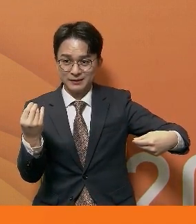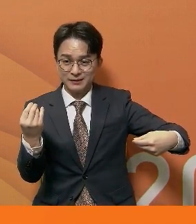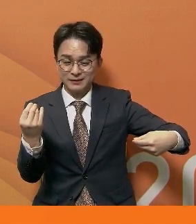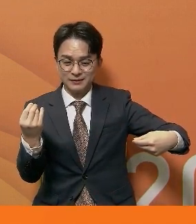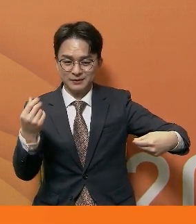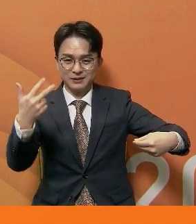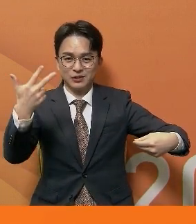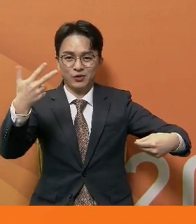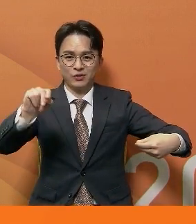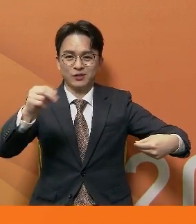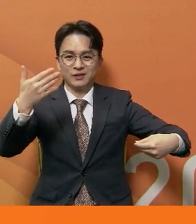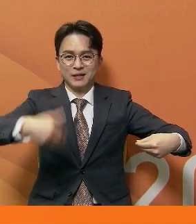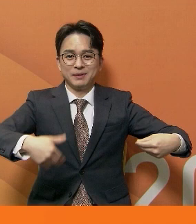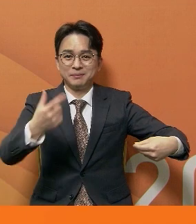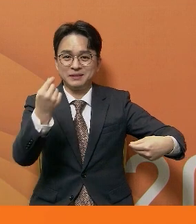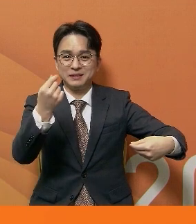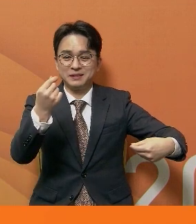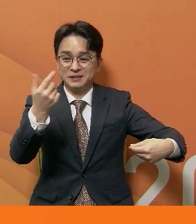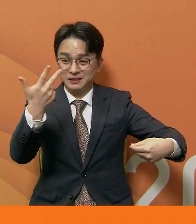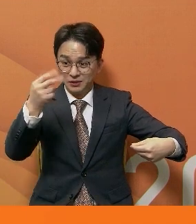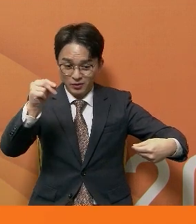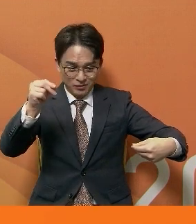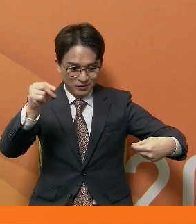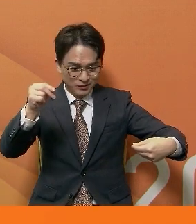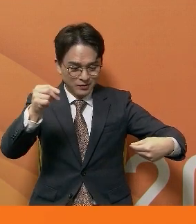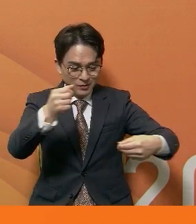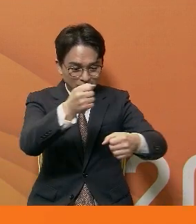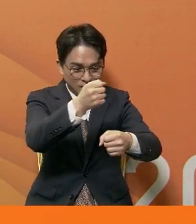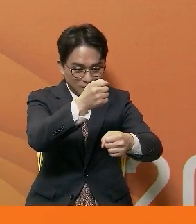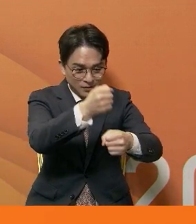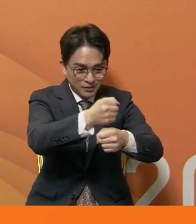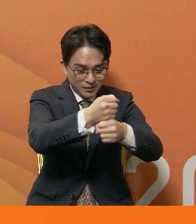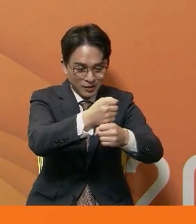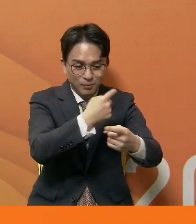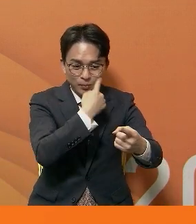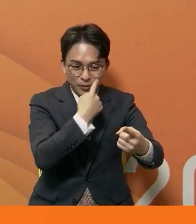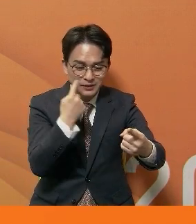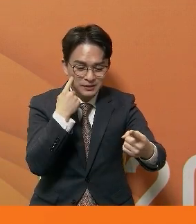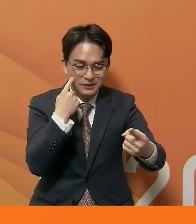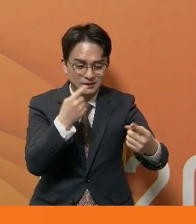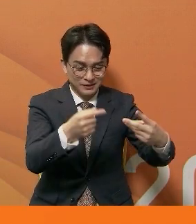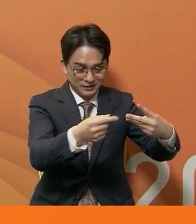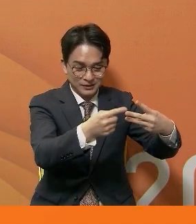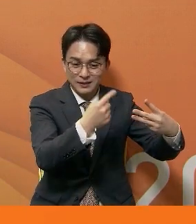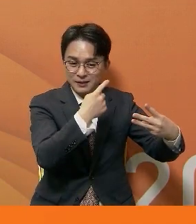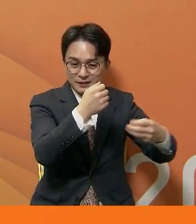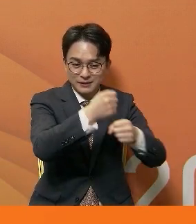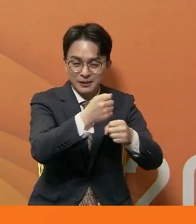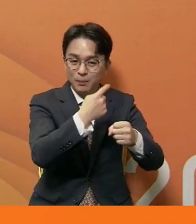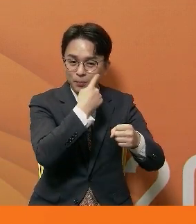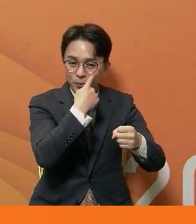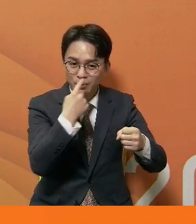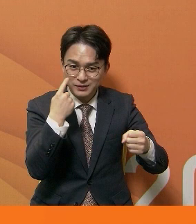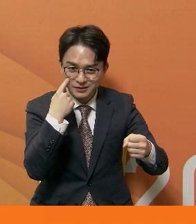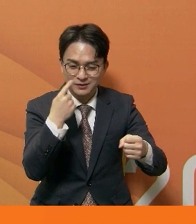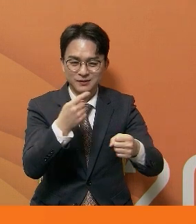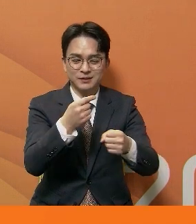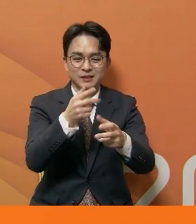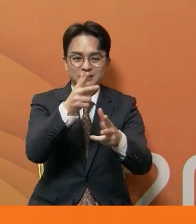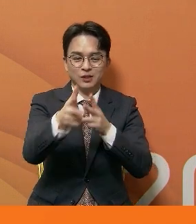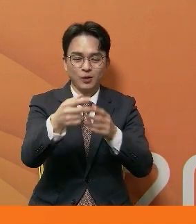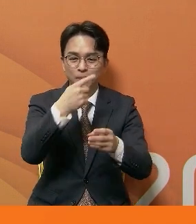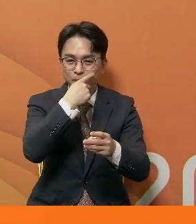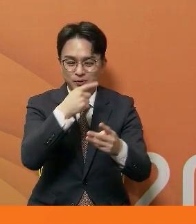총 10억원에서 3억원을 제외한 7억원 내에서 제작보증상품과 사업용 보증상품을 나눠서 사용하실 수